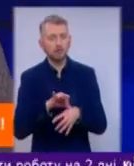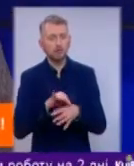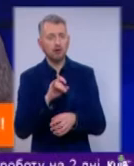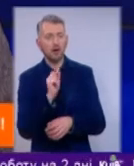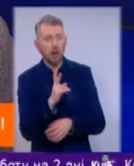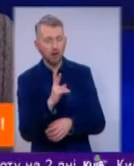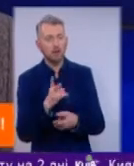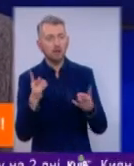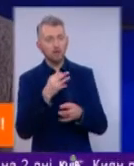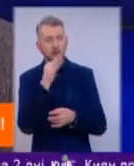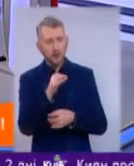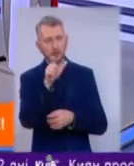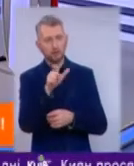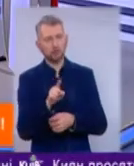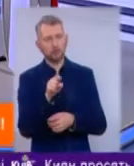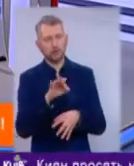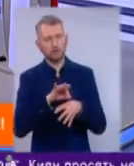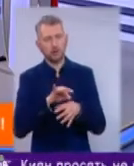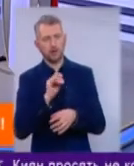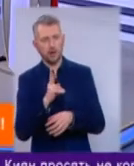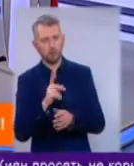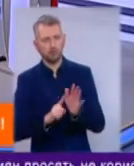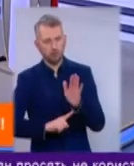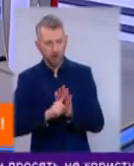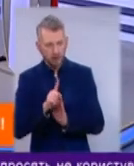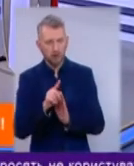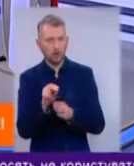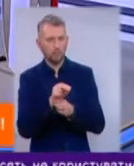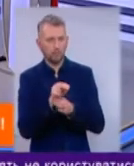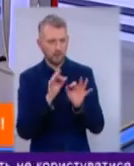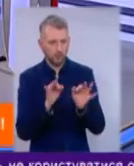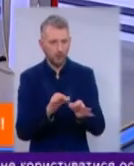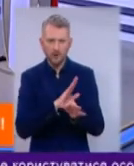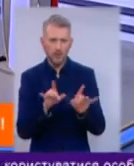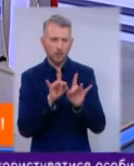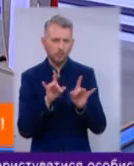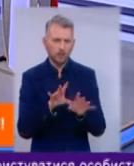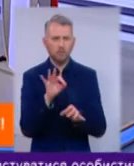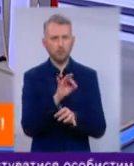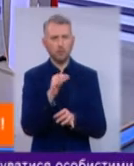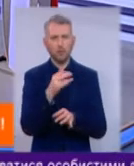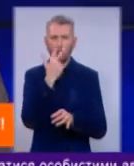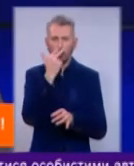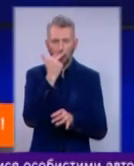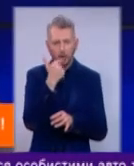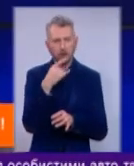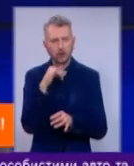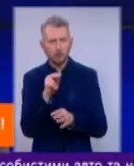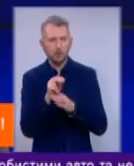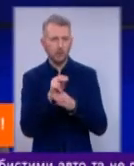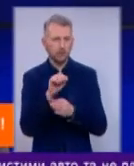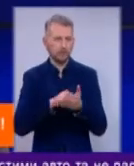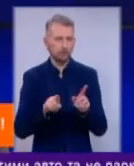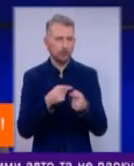раком, все ж таки треба сказати людині, що вона хвора раком, почати профільне лікування, а не розповідати про грип, тихенько лікуючи від чогось